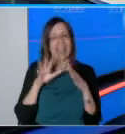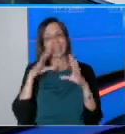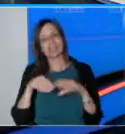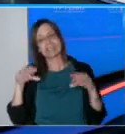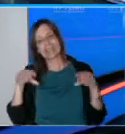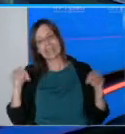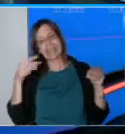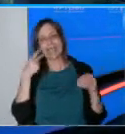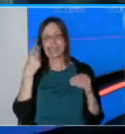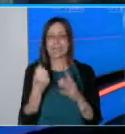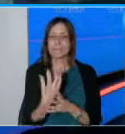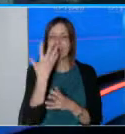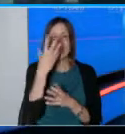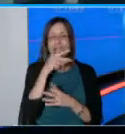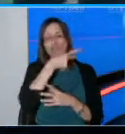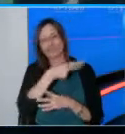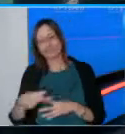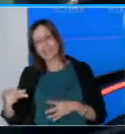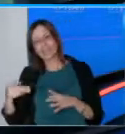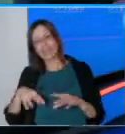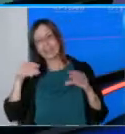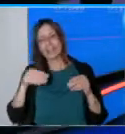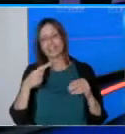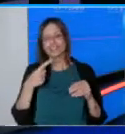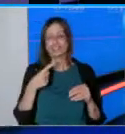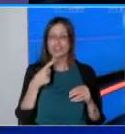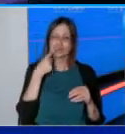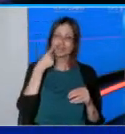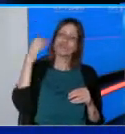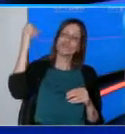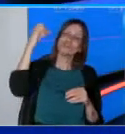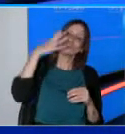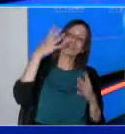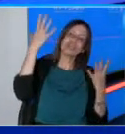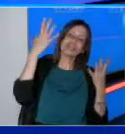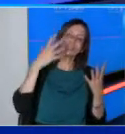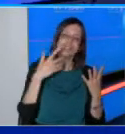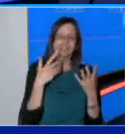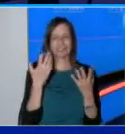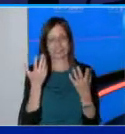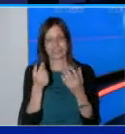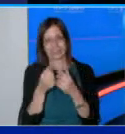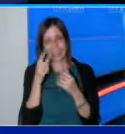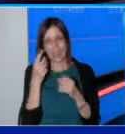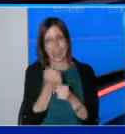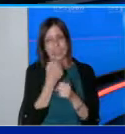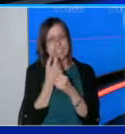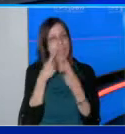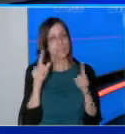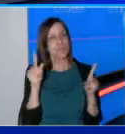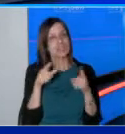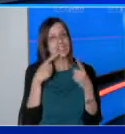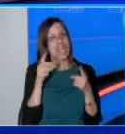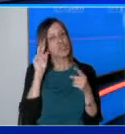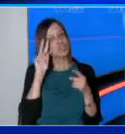בשדות, ראיתי פרח, נשקפתי על הדשא, הרחתי את השמש. זה עוד לא יצא לי, לא. לא, בסדר, אנו חפף. את עושה מוזיקה שיש